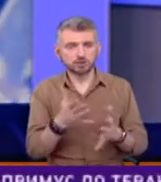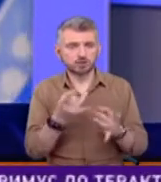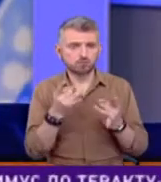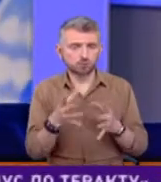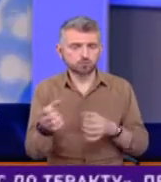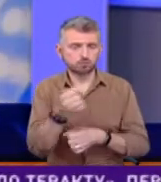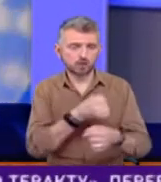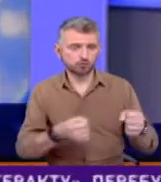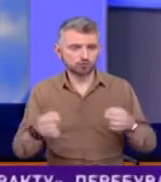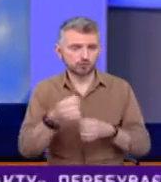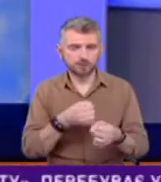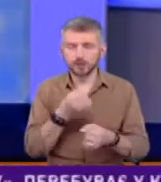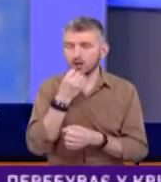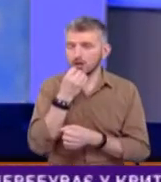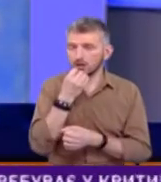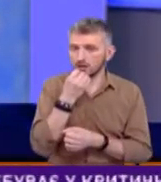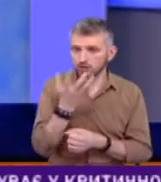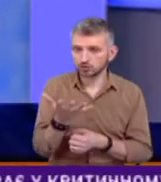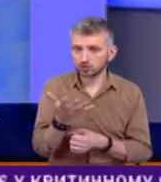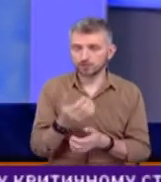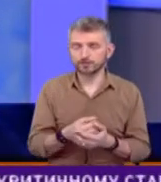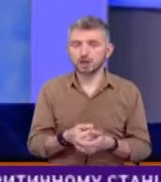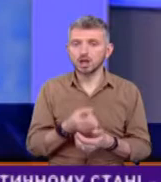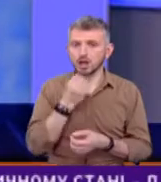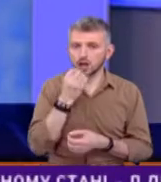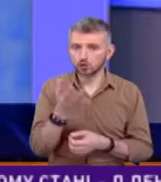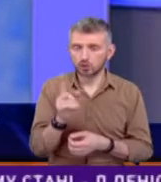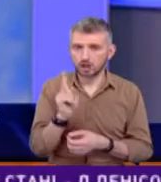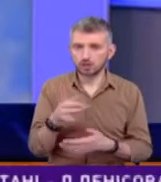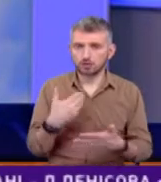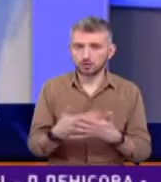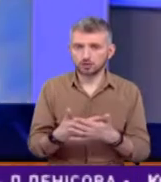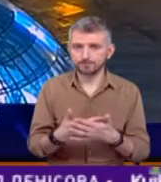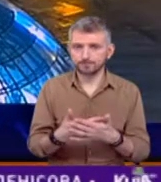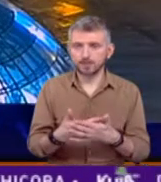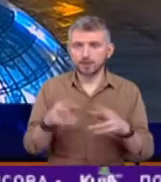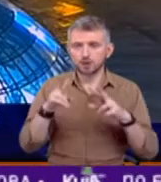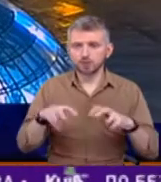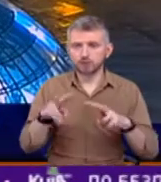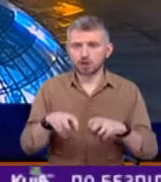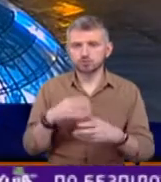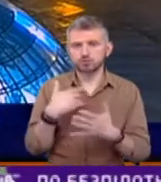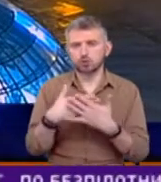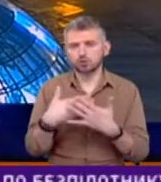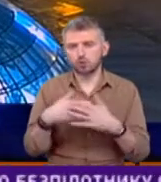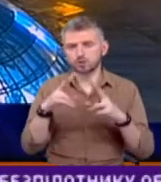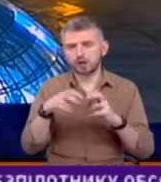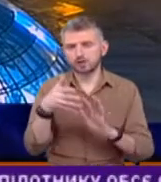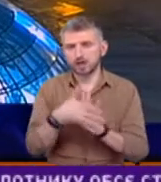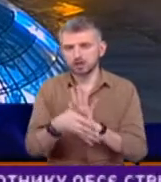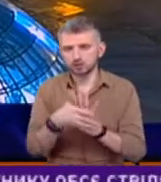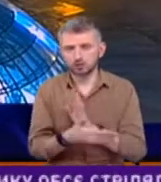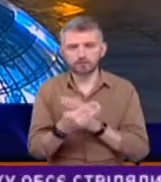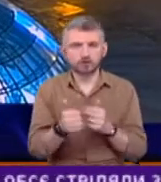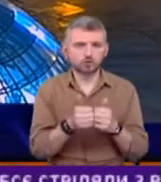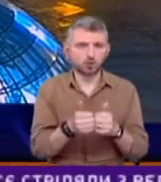просто перетусування. Хорошо, хорошо. Рада правосуддя. Хорошо, але от, знову ж таки, розбираючи там прогнози, аналітику і колег ваших,